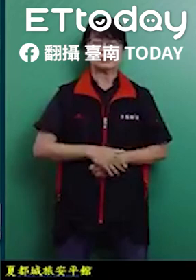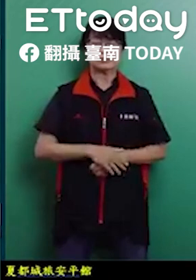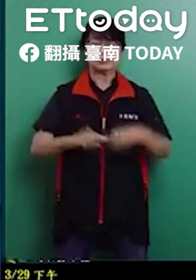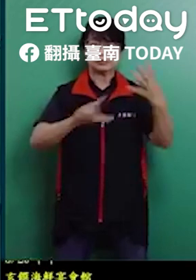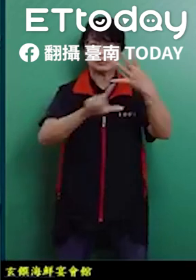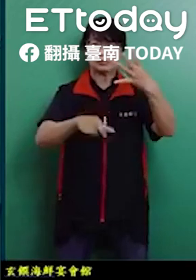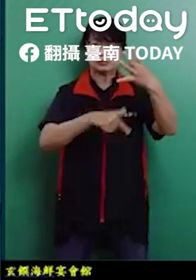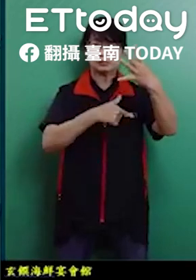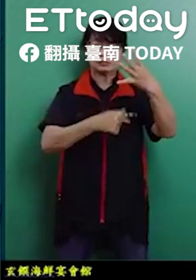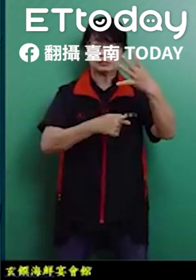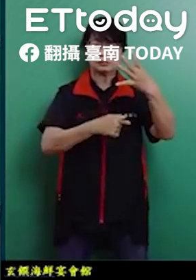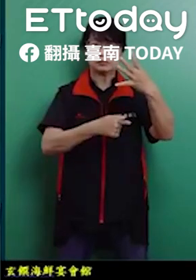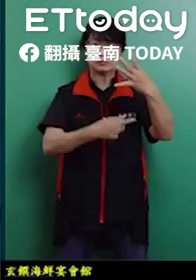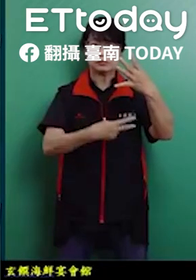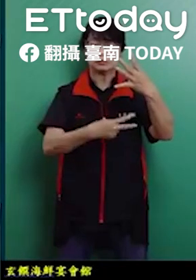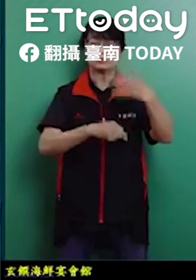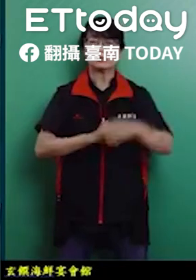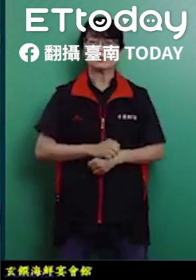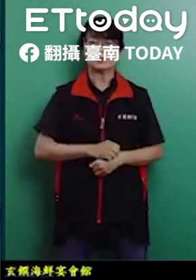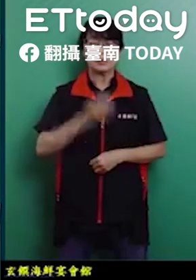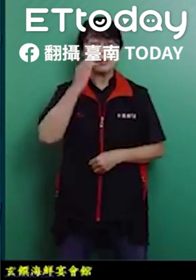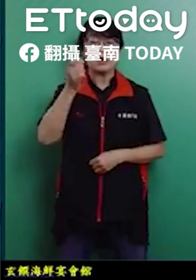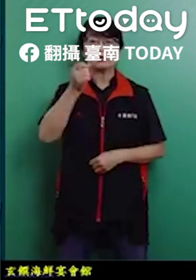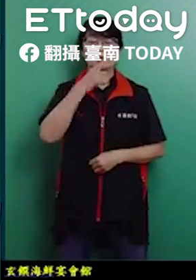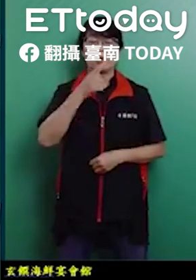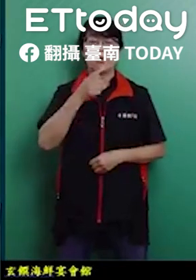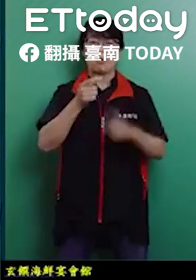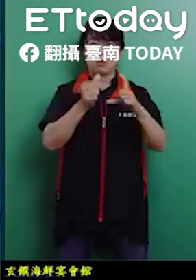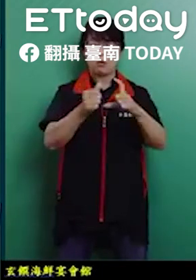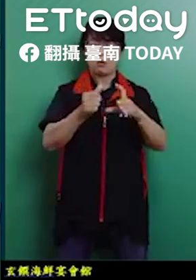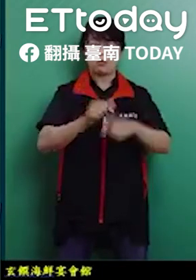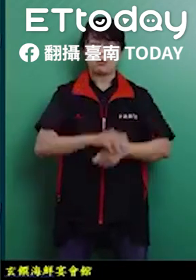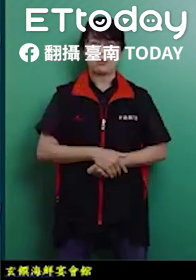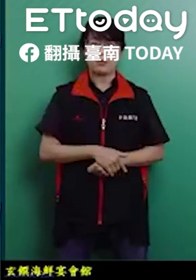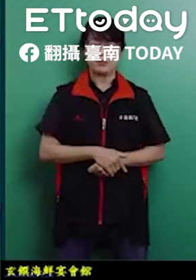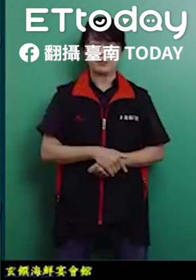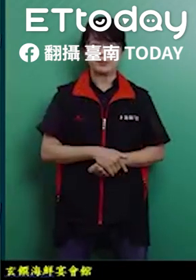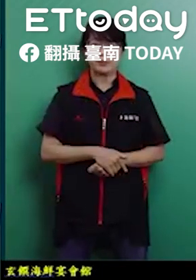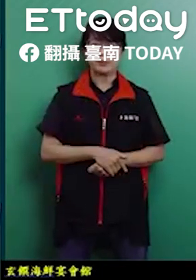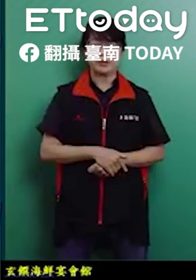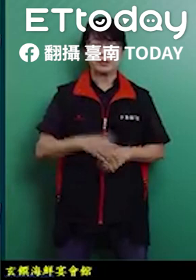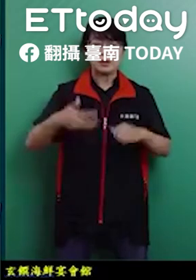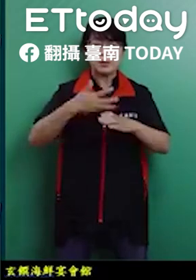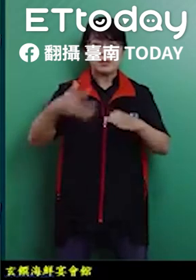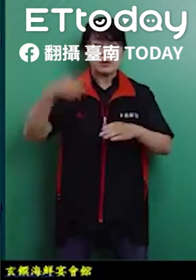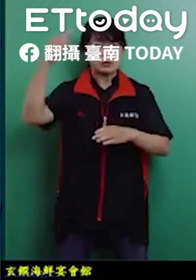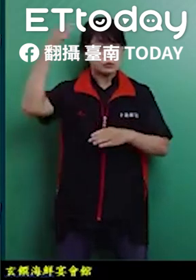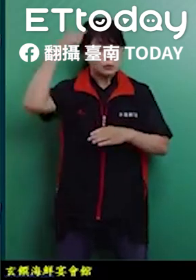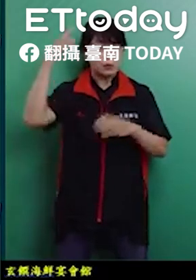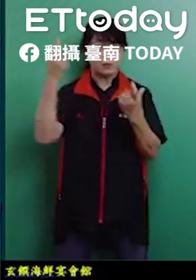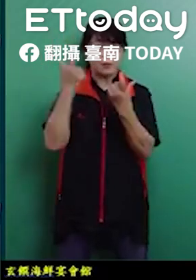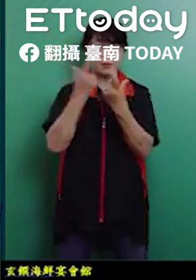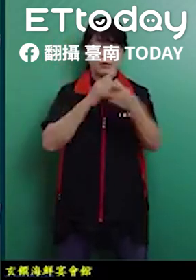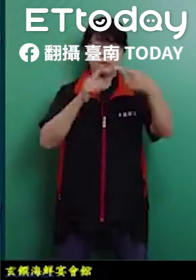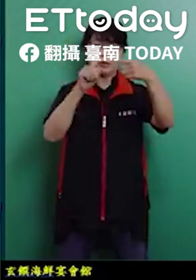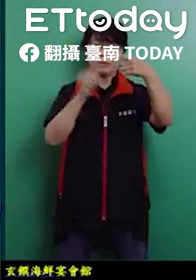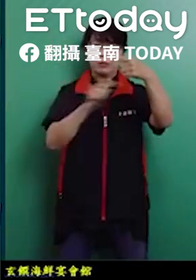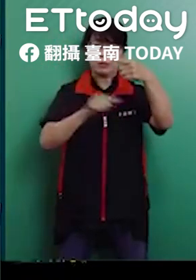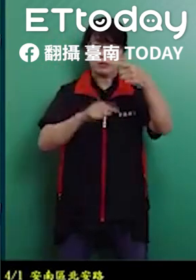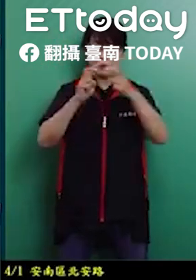7点，在麻豆区，的一个麻豆皮头北玄宫，在